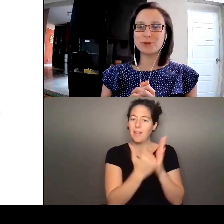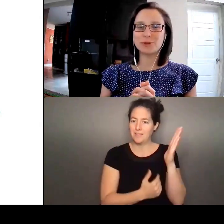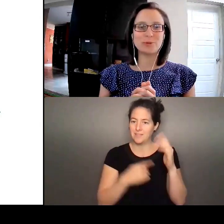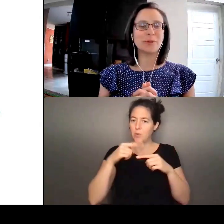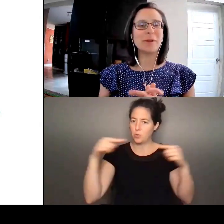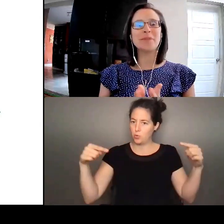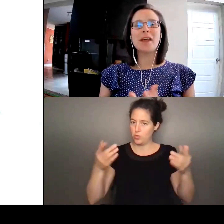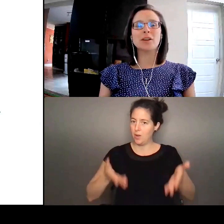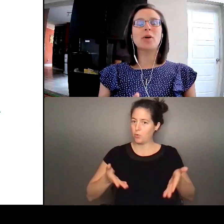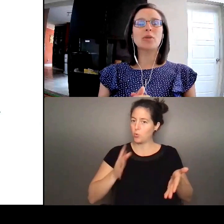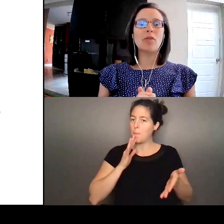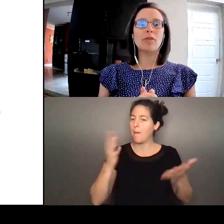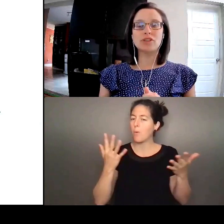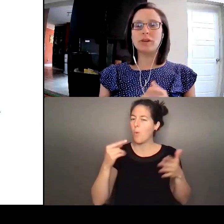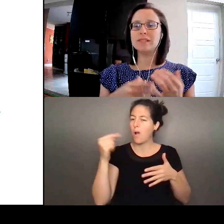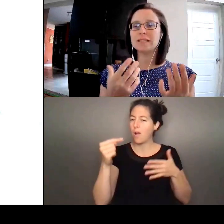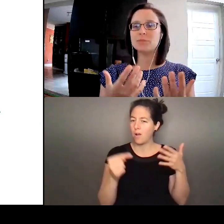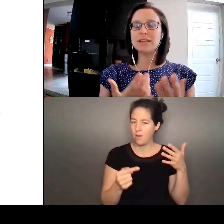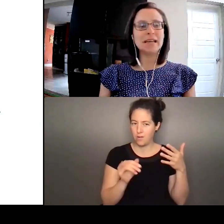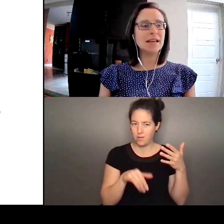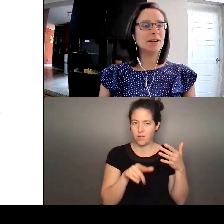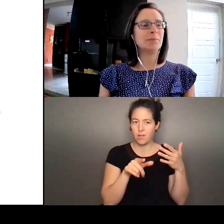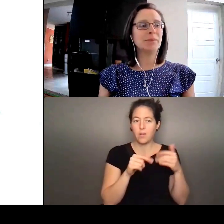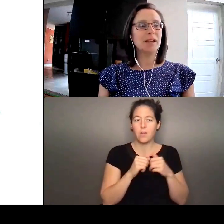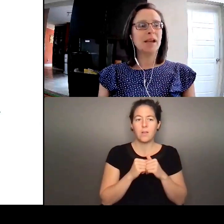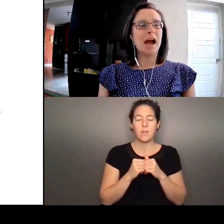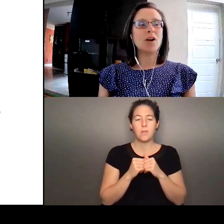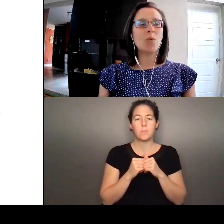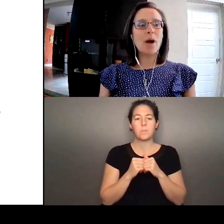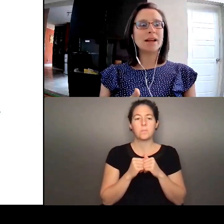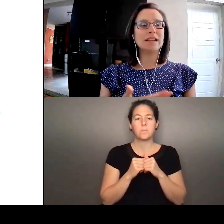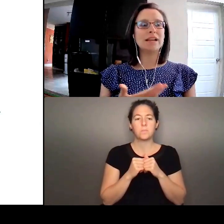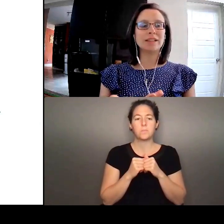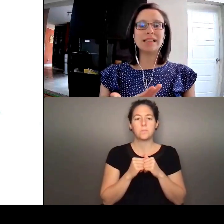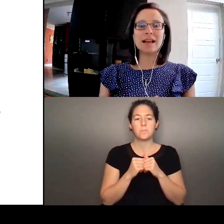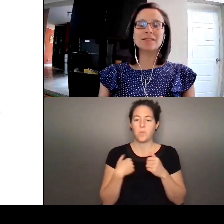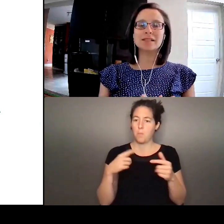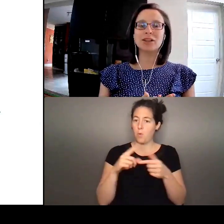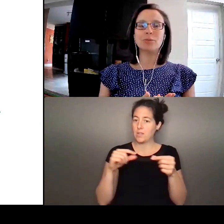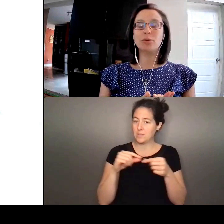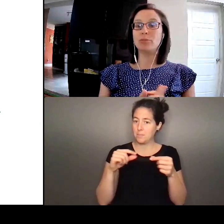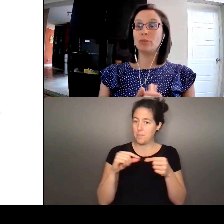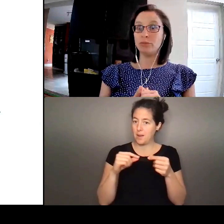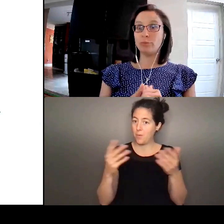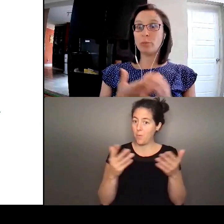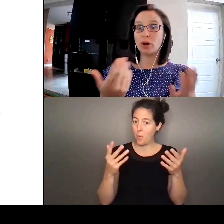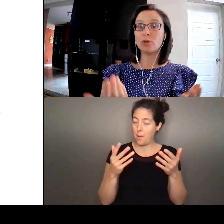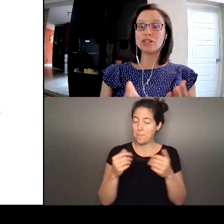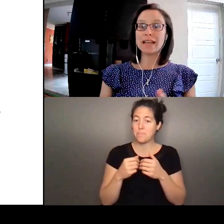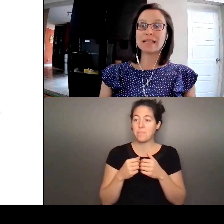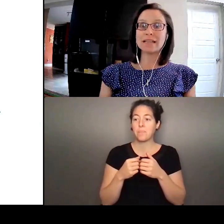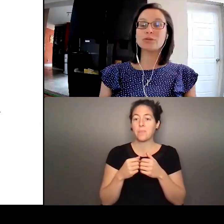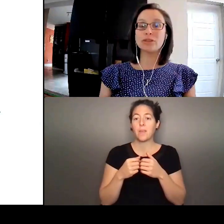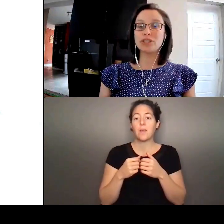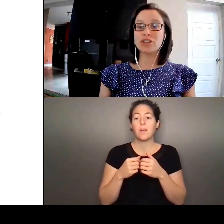aborder aujourd'hui, OK? Donc, je vais vous expliquer en quoi les connaissances pour prolonger